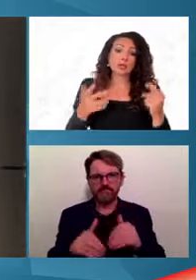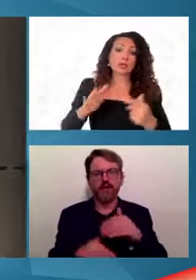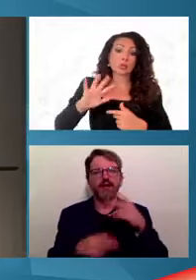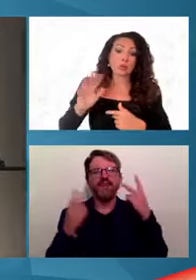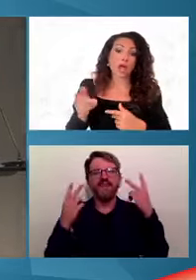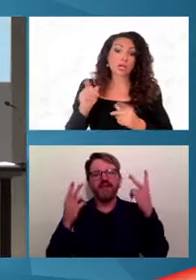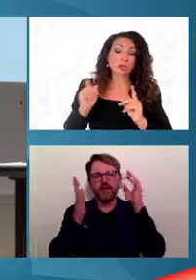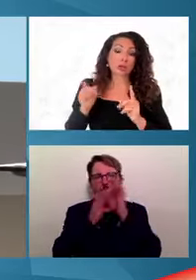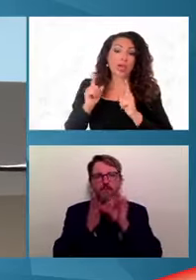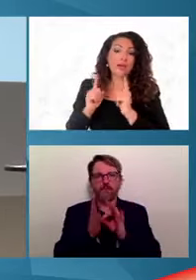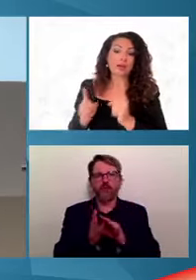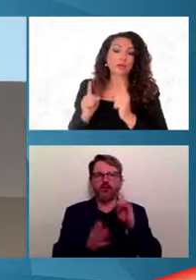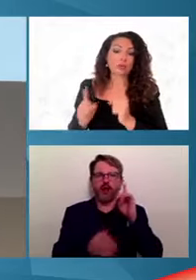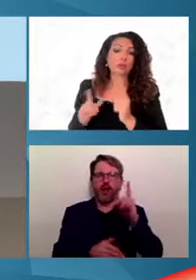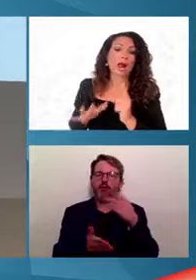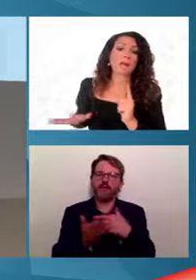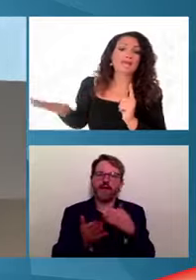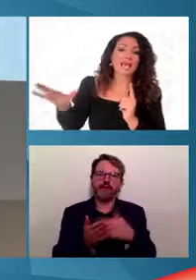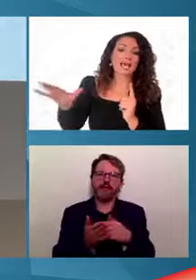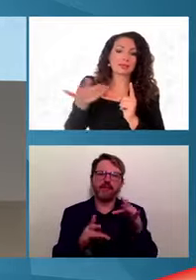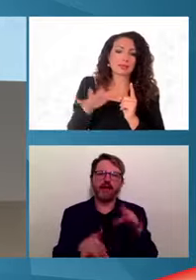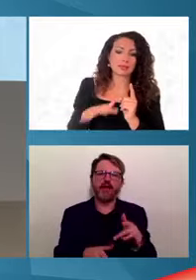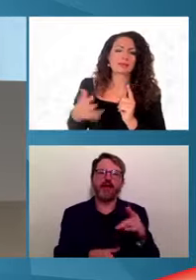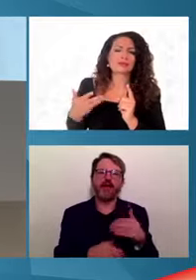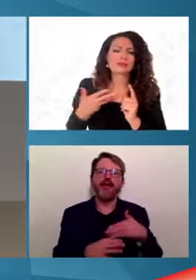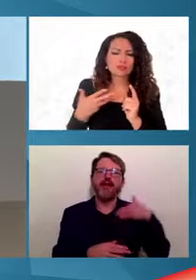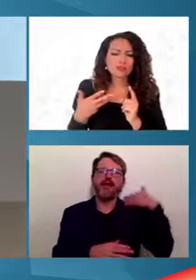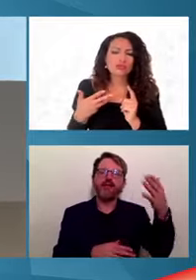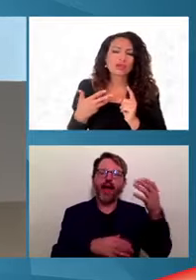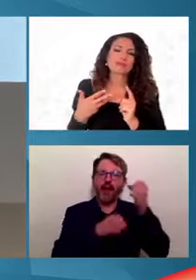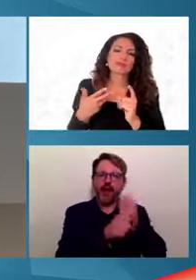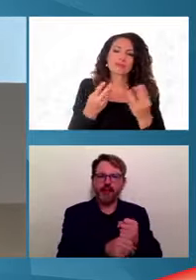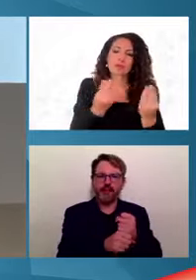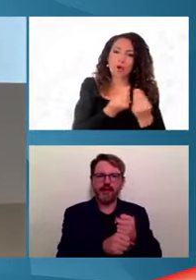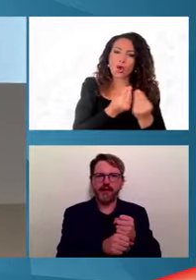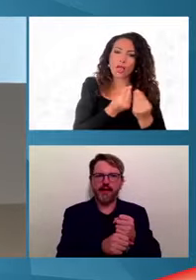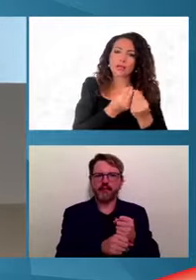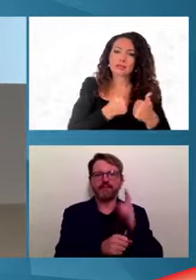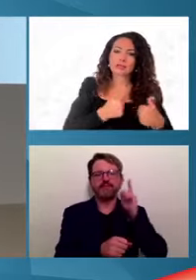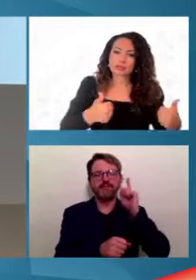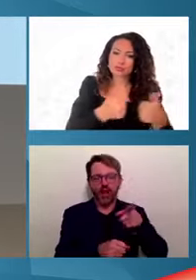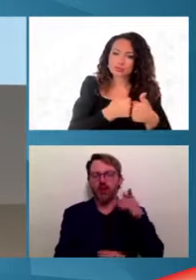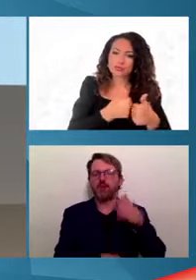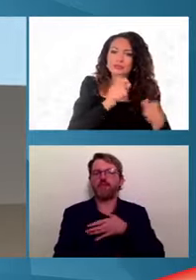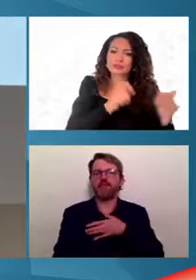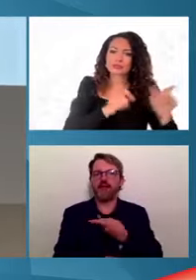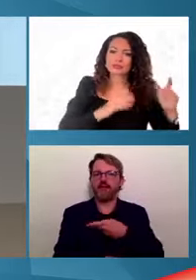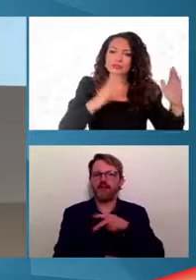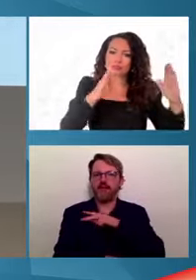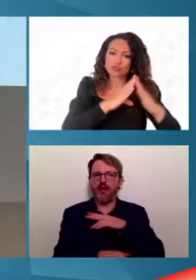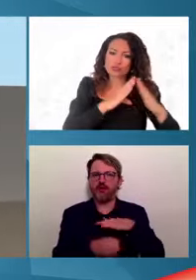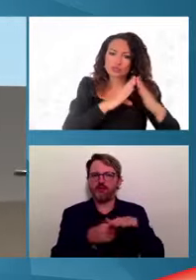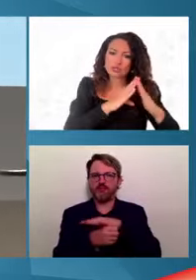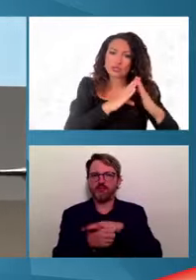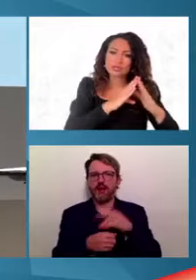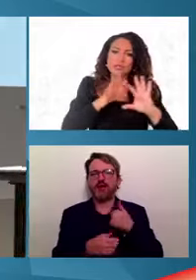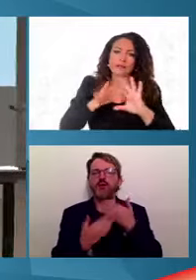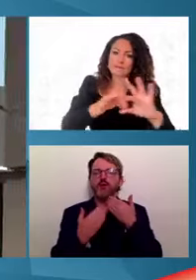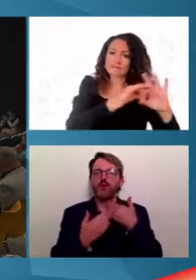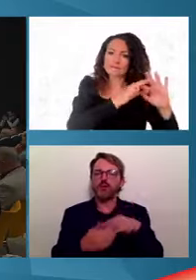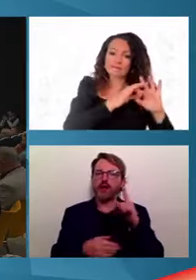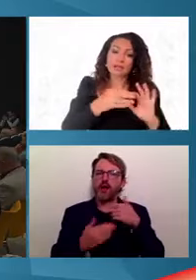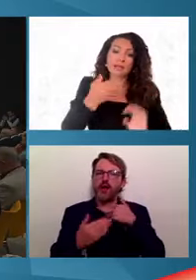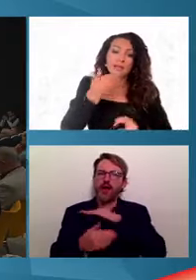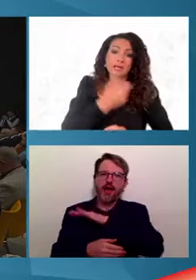voglio ringraziare ovviamente tutti i colleghi di giunta, ma soprattutto i cittadini, gli stakeholder, perché è stato fatto un aggiornamento piano clima